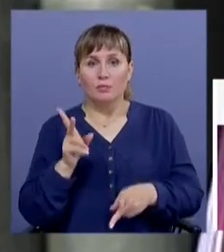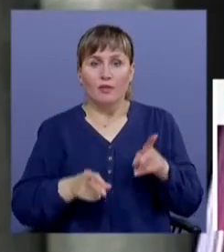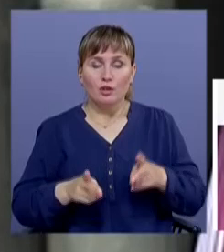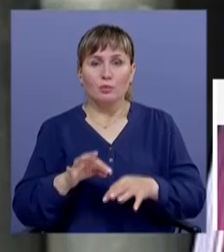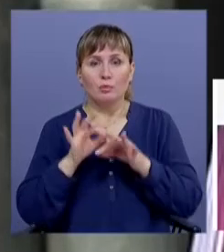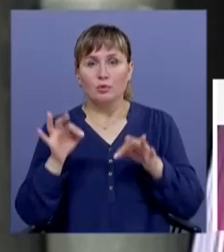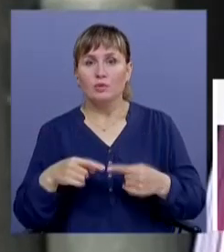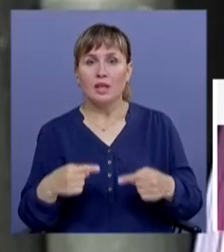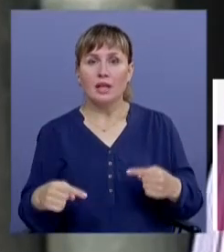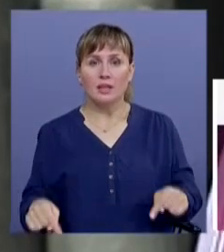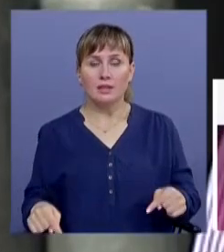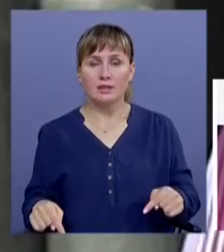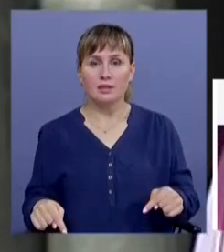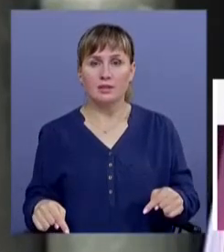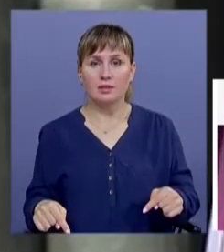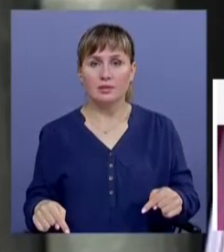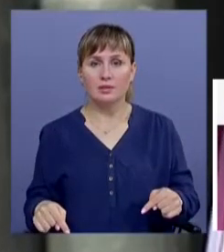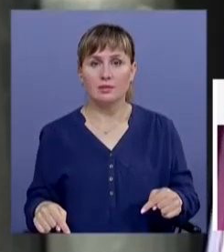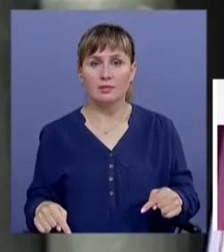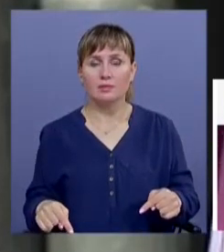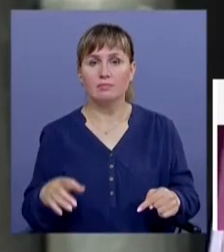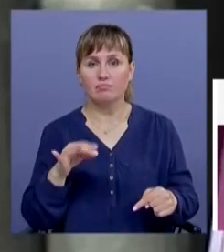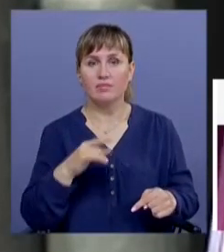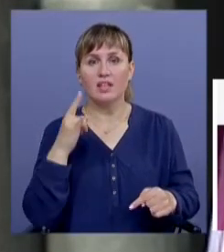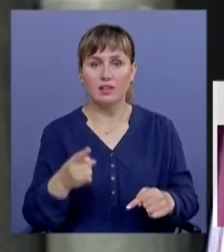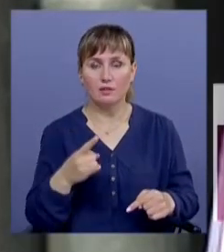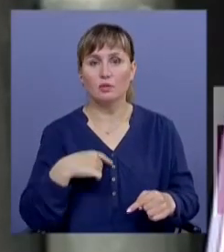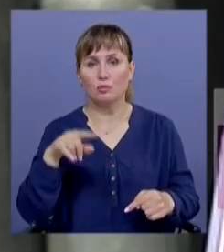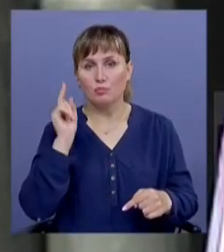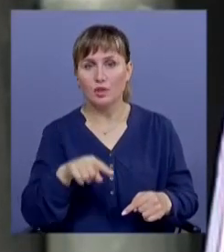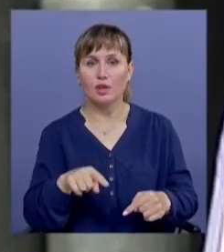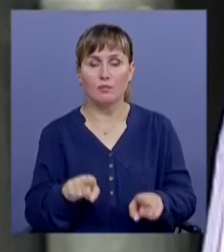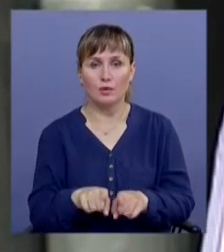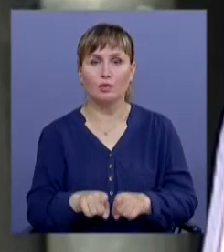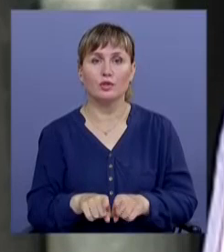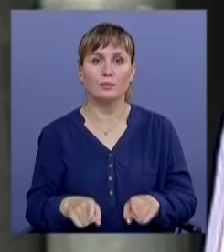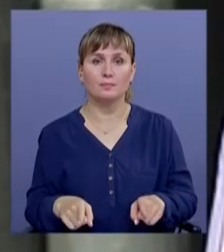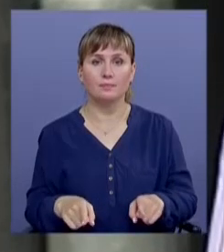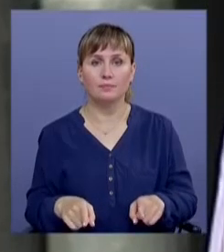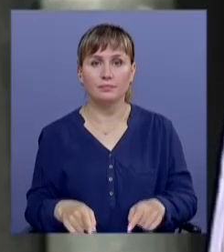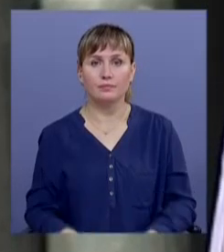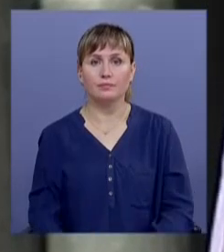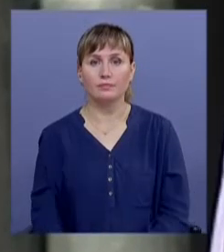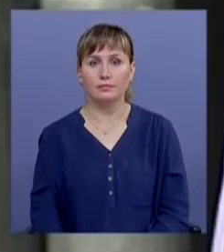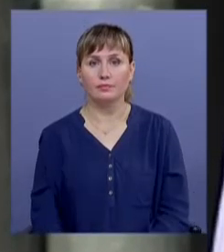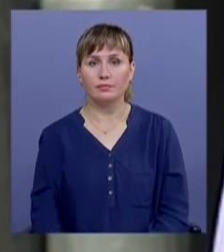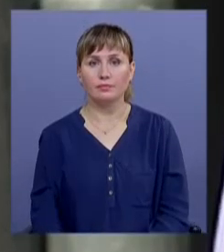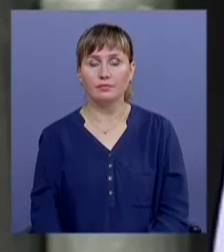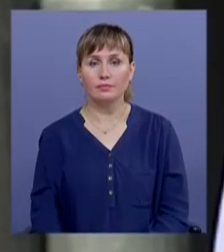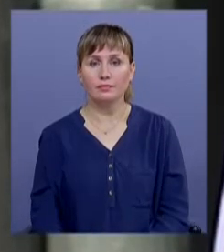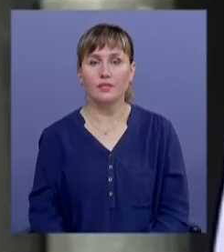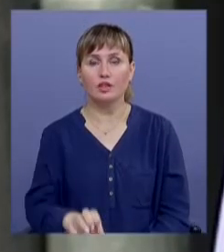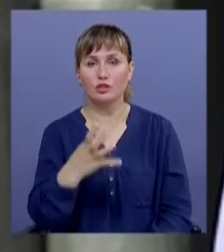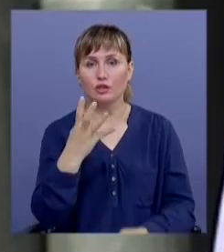искусству. Ну, таксовать мы умеем между делом. Вот, как говорится, с